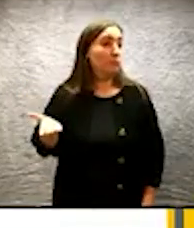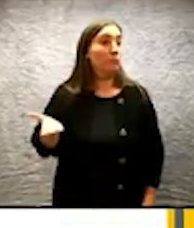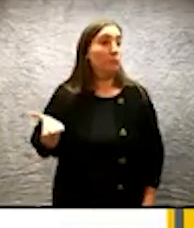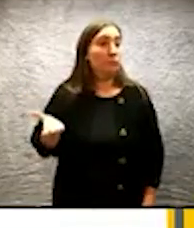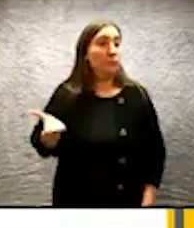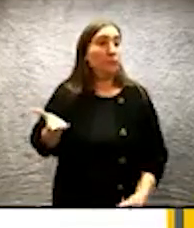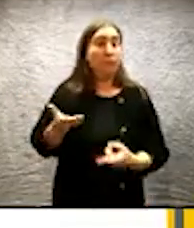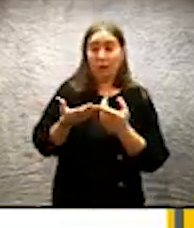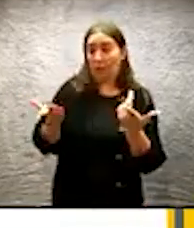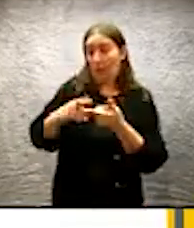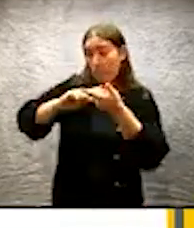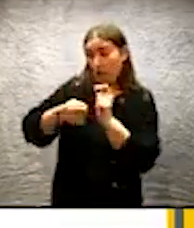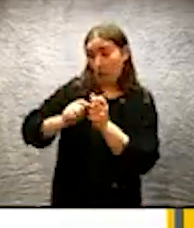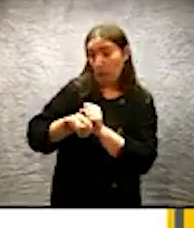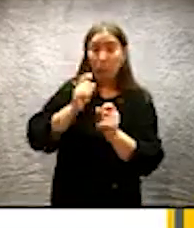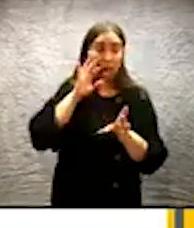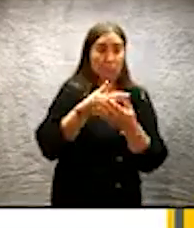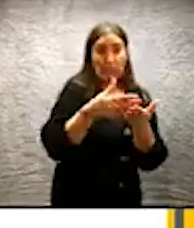les différents changements.